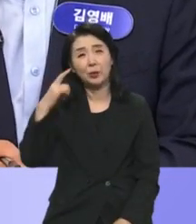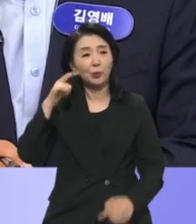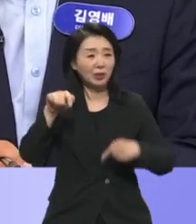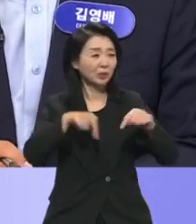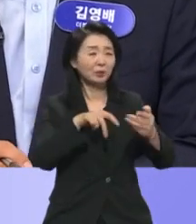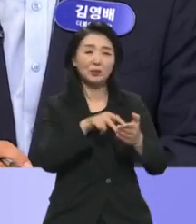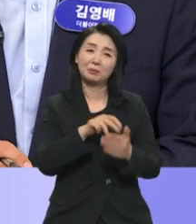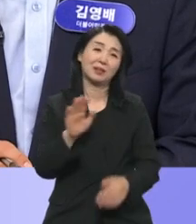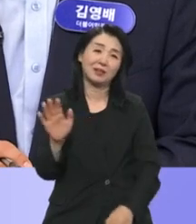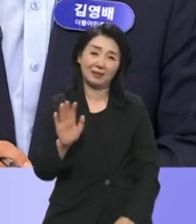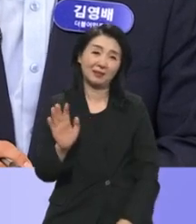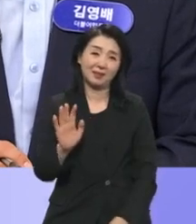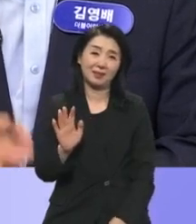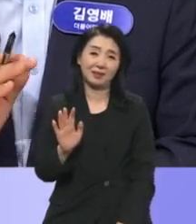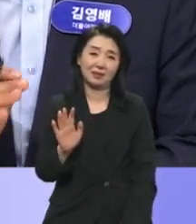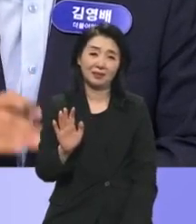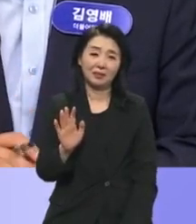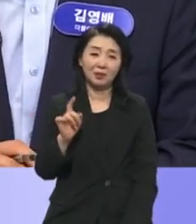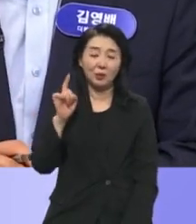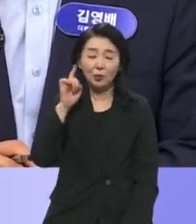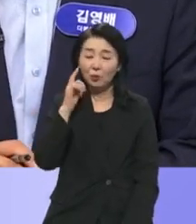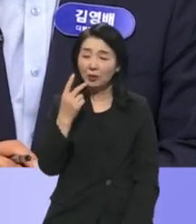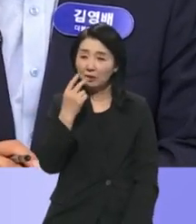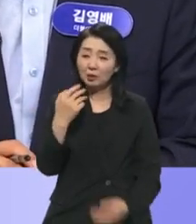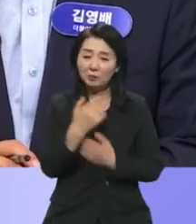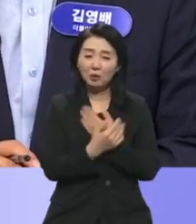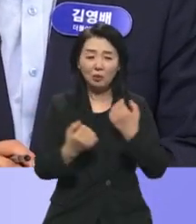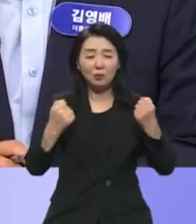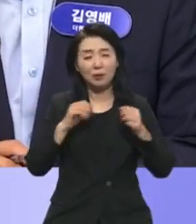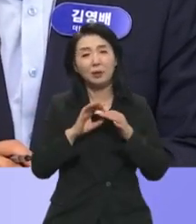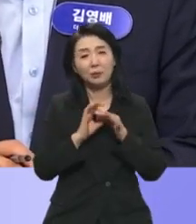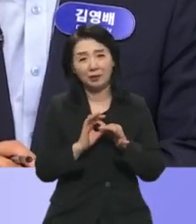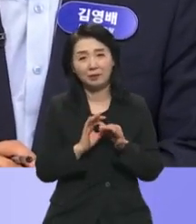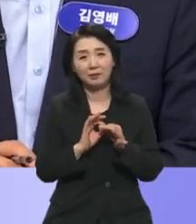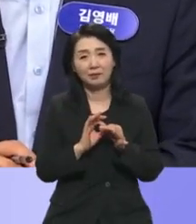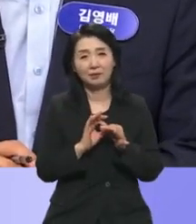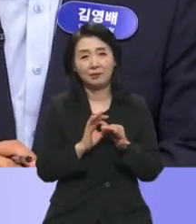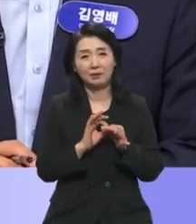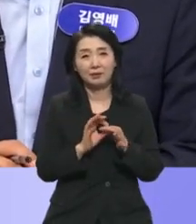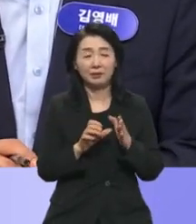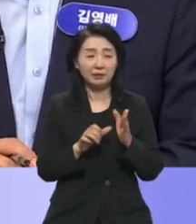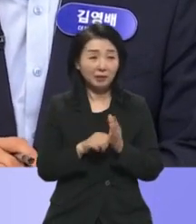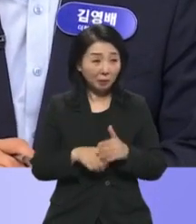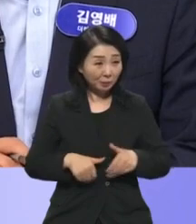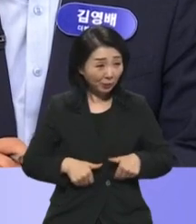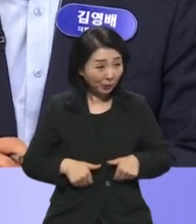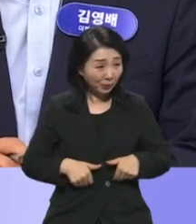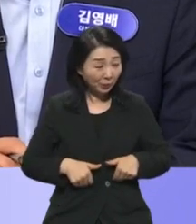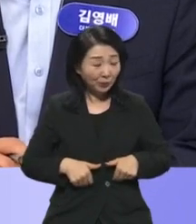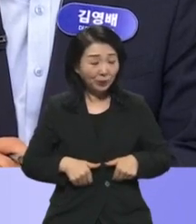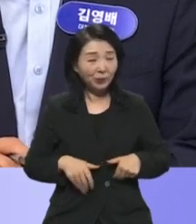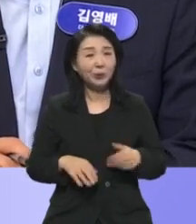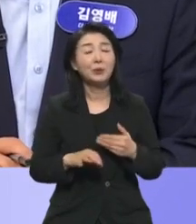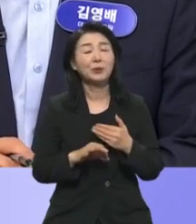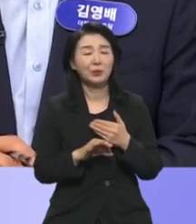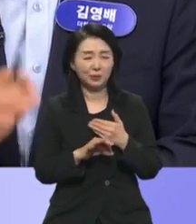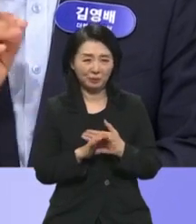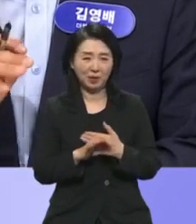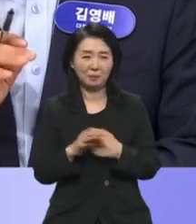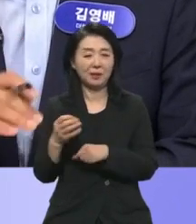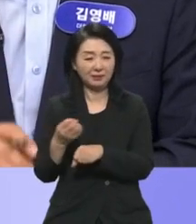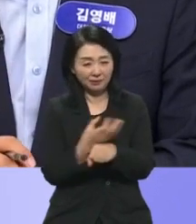이거는 실제 생명과 건강에 관련된 문제이기 때문에 필요하다면 저는 역할 하실 걸로 보고요